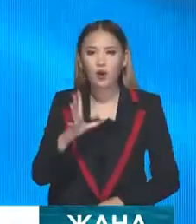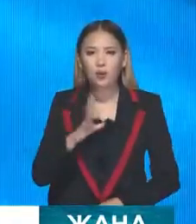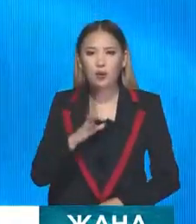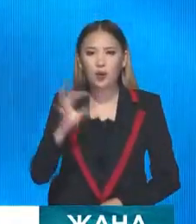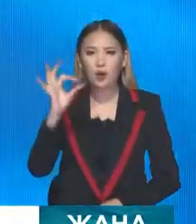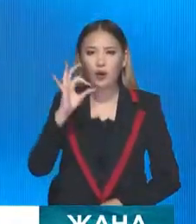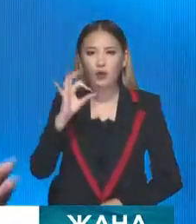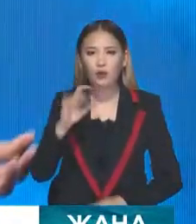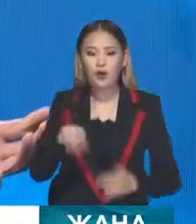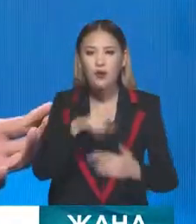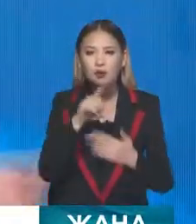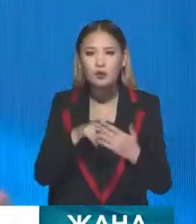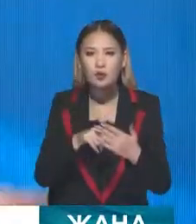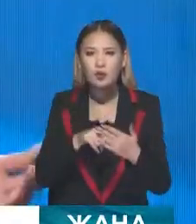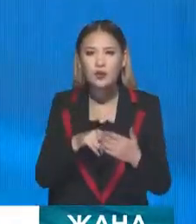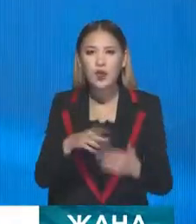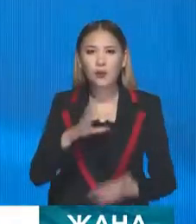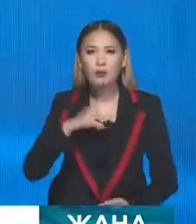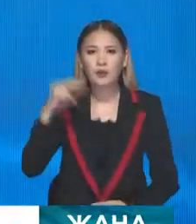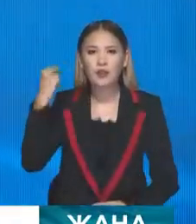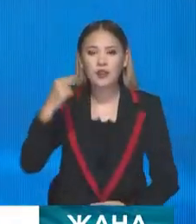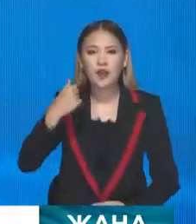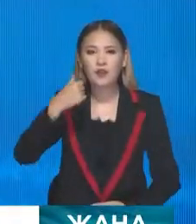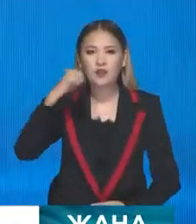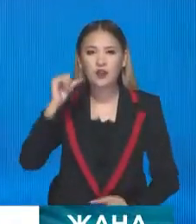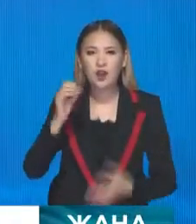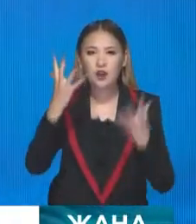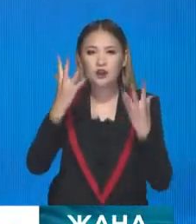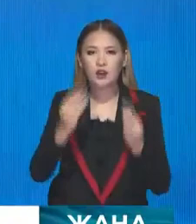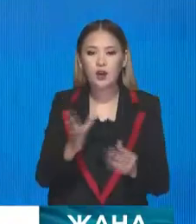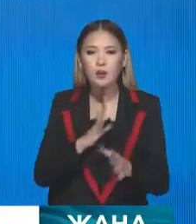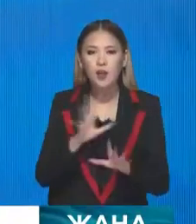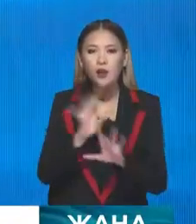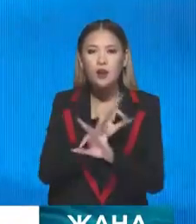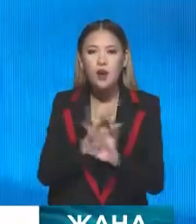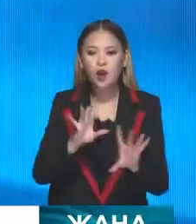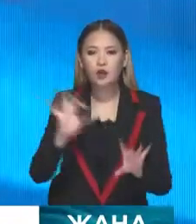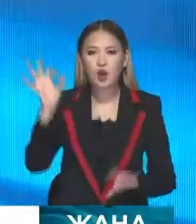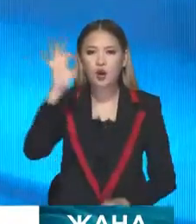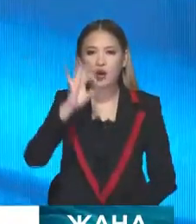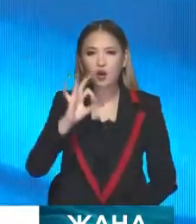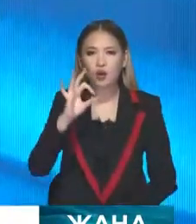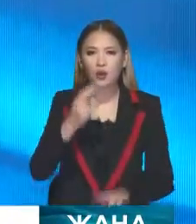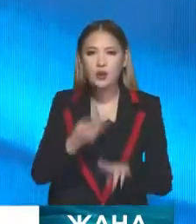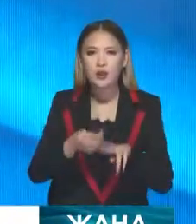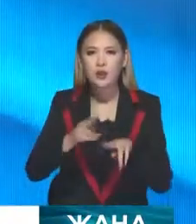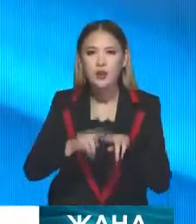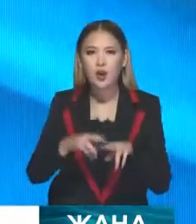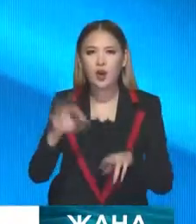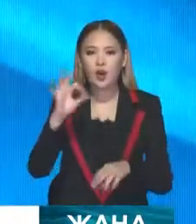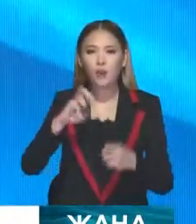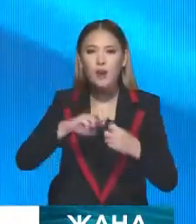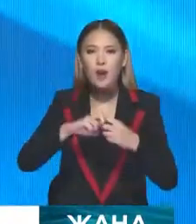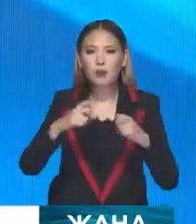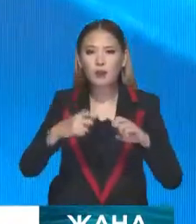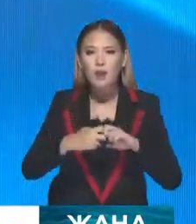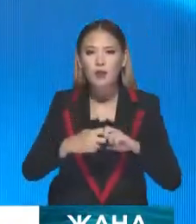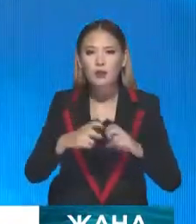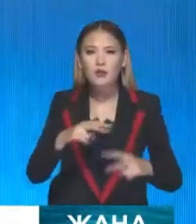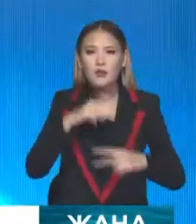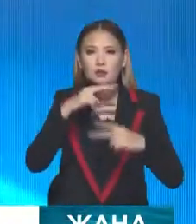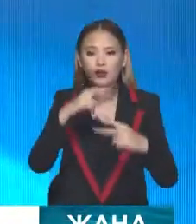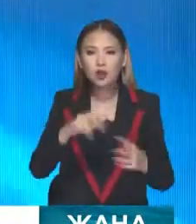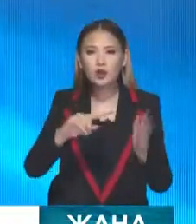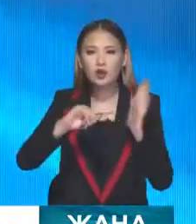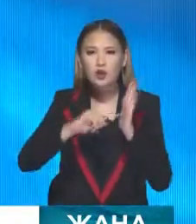мәселе. Президент кеше өз жолдауында осы мәселені айтып, бұл саладағы проблемаға соңғы нүктені